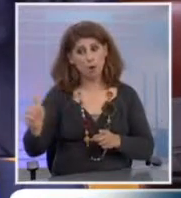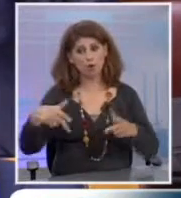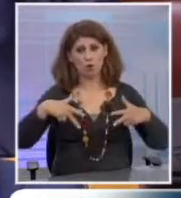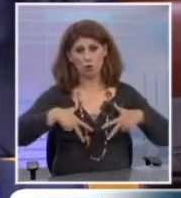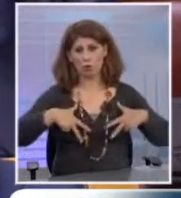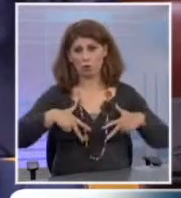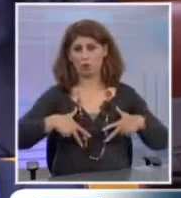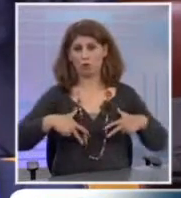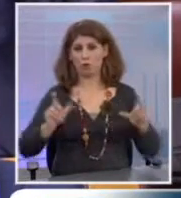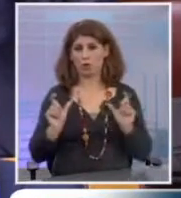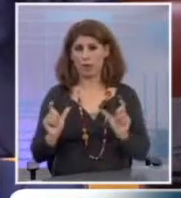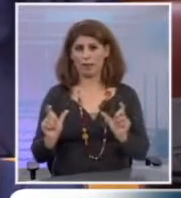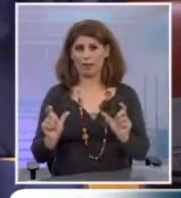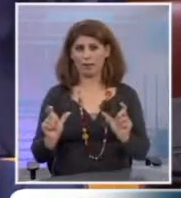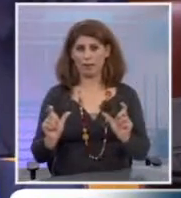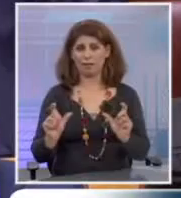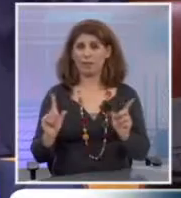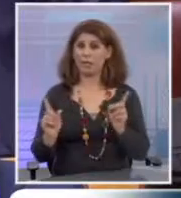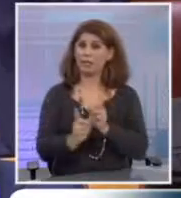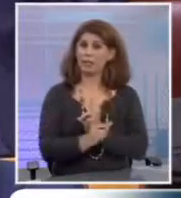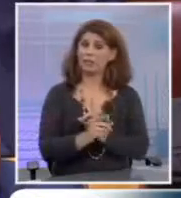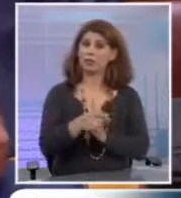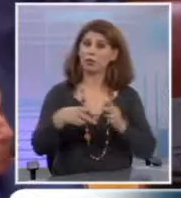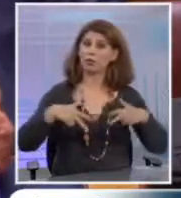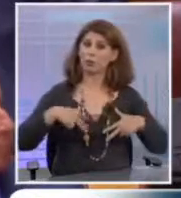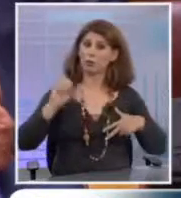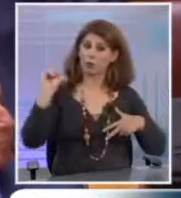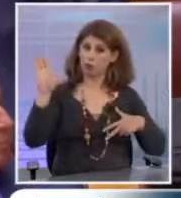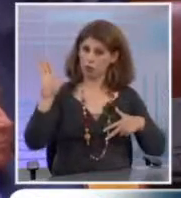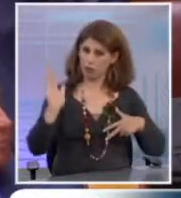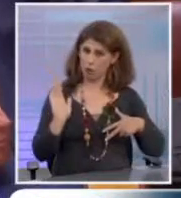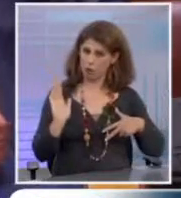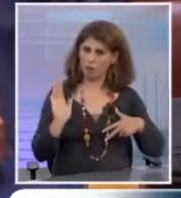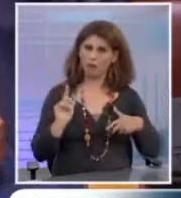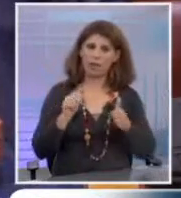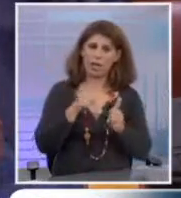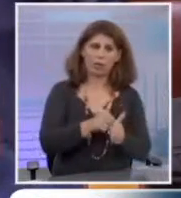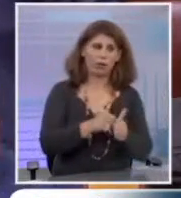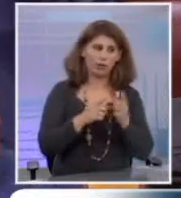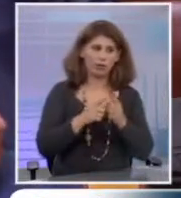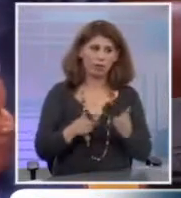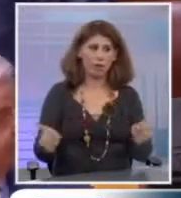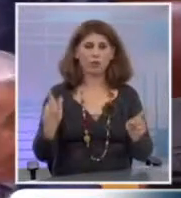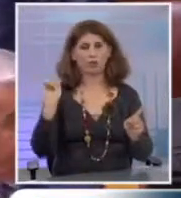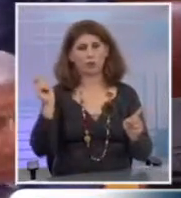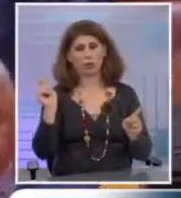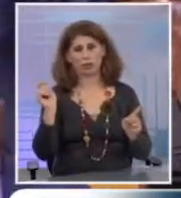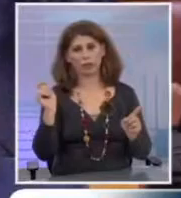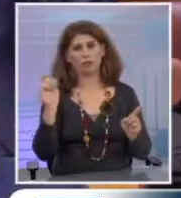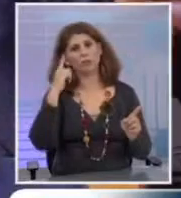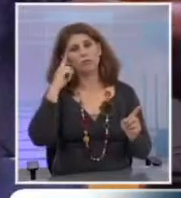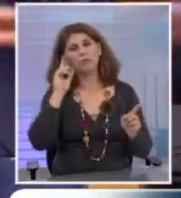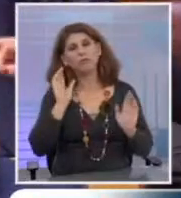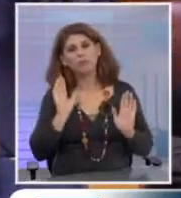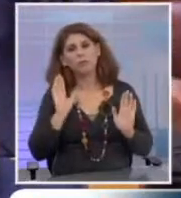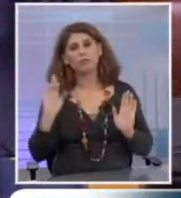ο Υπουργός Εθνικής Άμυνας, σε αντίθεση με τον Υπουργό των Εξωτερικών, ακολουθεί διαφορετική πολιτική, νομίζω